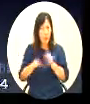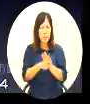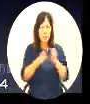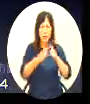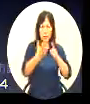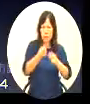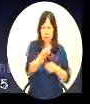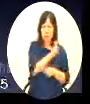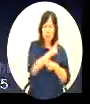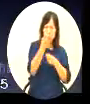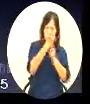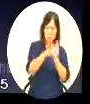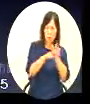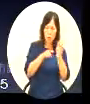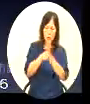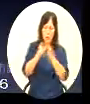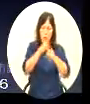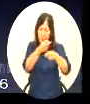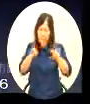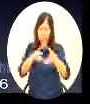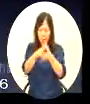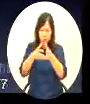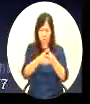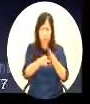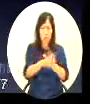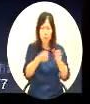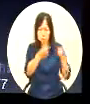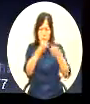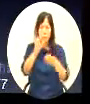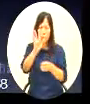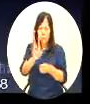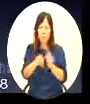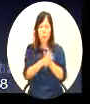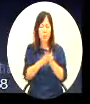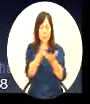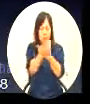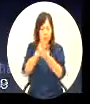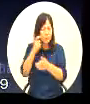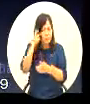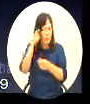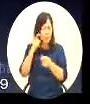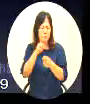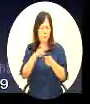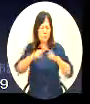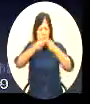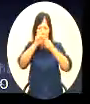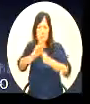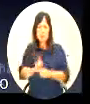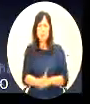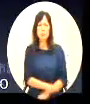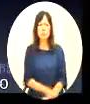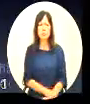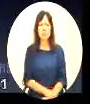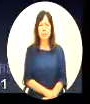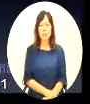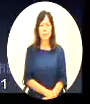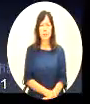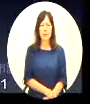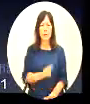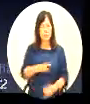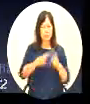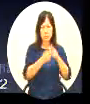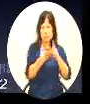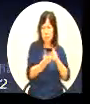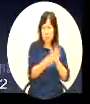例跟很多的专家学者跟不同的团体在进行讨论，到底大家最争执的点在哪里，是不是有关人